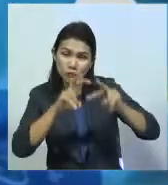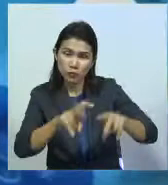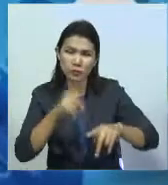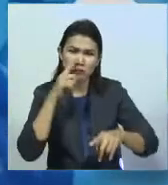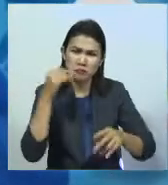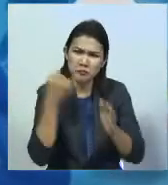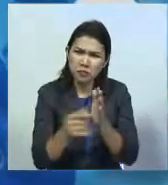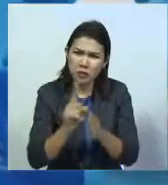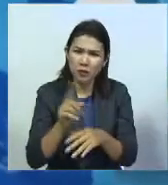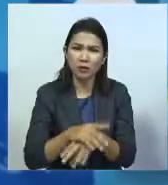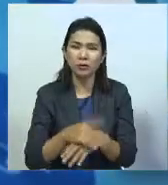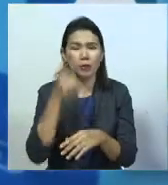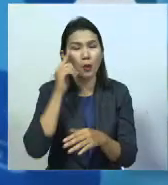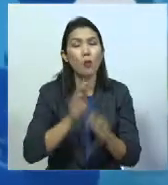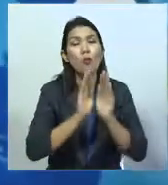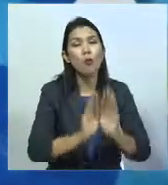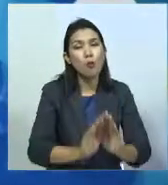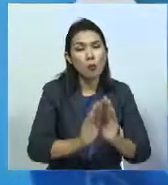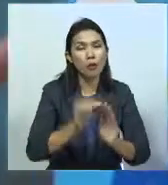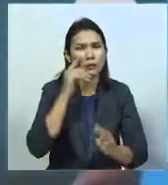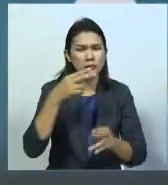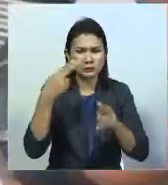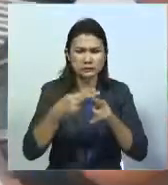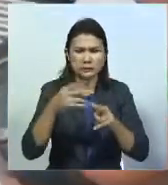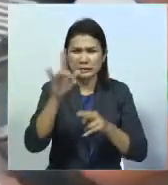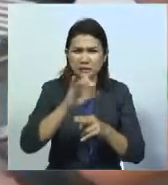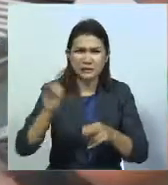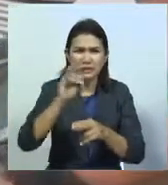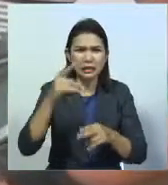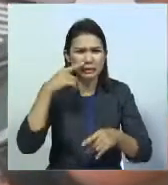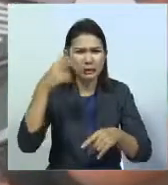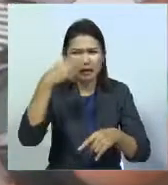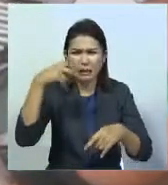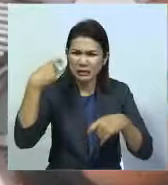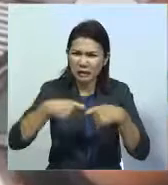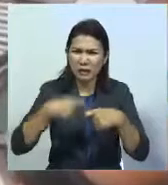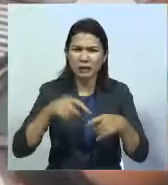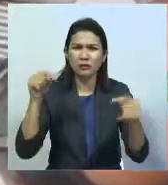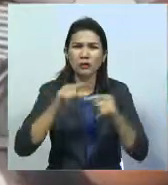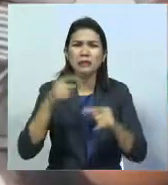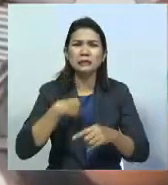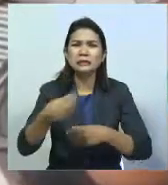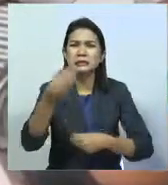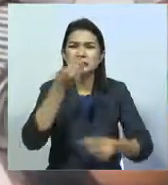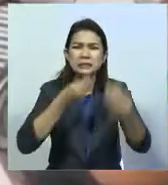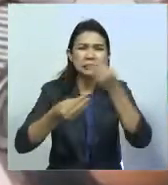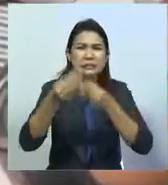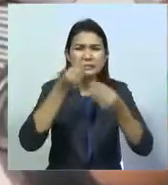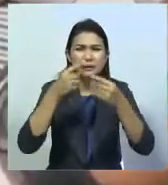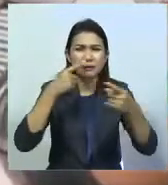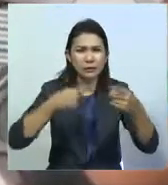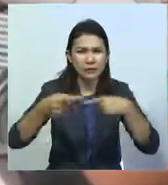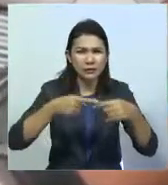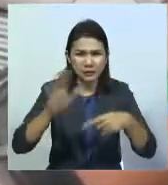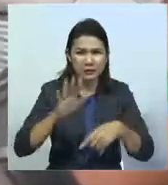เรื่องที่เกิดขึ้นในการอนุรักษ์สัตว์ทะเลหายากไม่ให้เกิดการตายด้วยการกินขยะพลาสติกอีกรวมทั้งวางมาตร